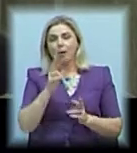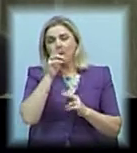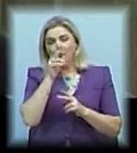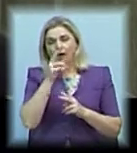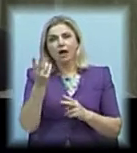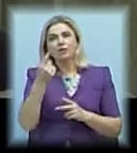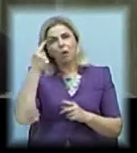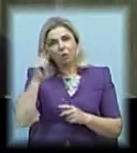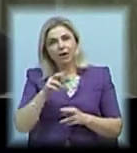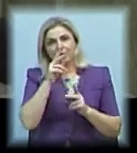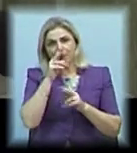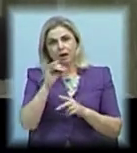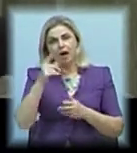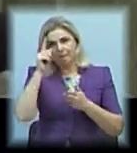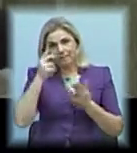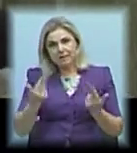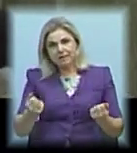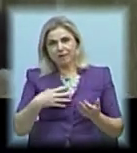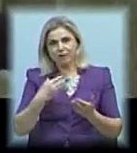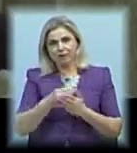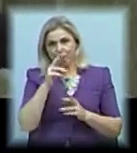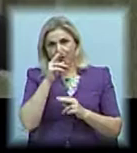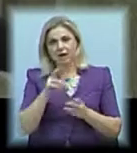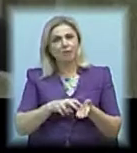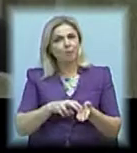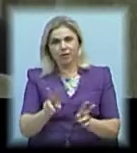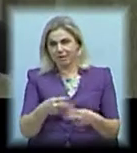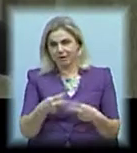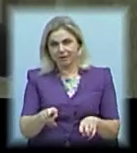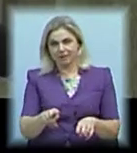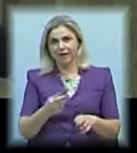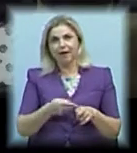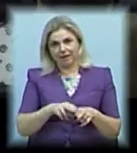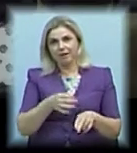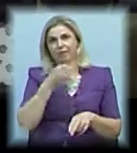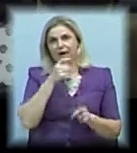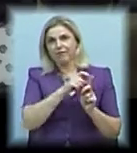помилятися, вміти помилятися і признавати свої помилки. Цього не треба боятися. Мені дуже сподобалася його фраза.